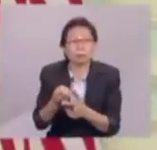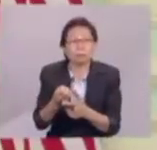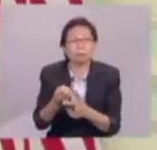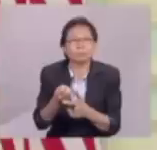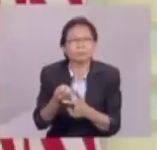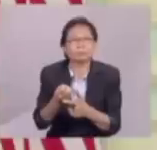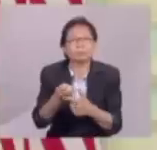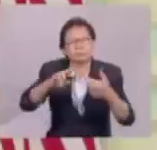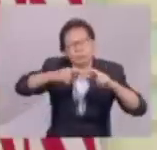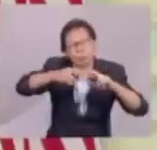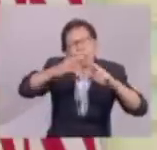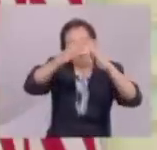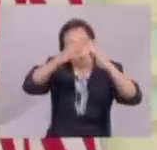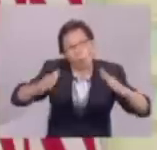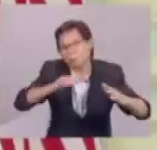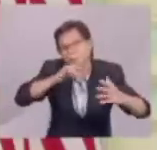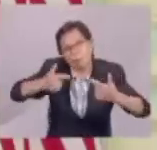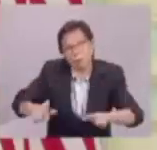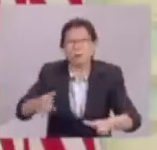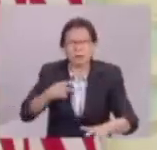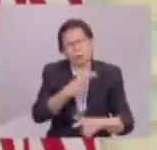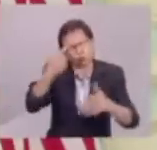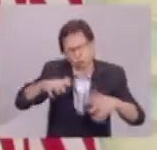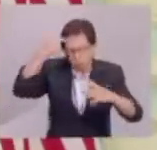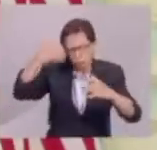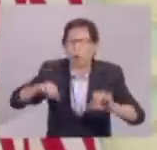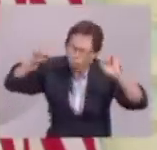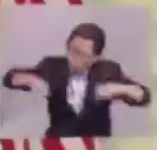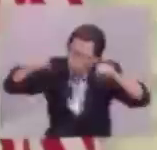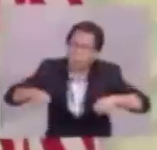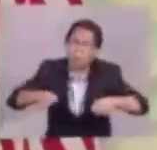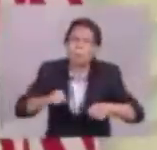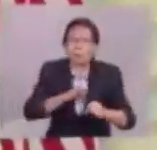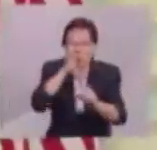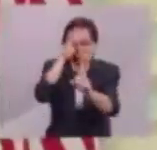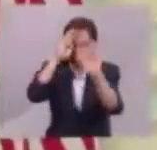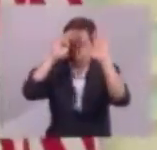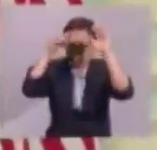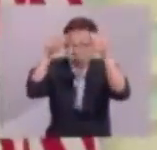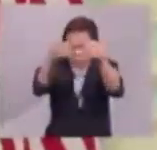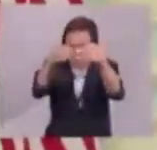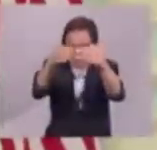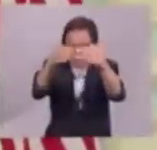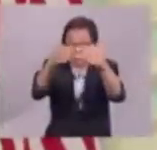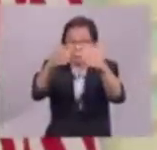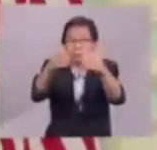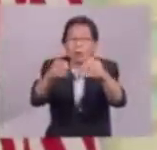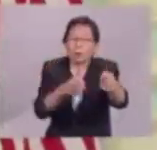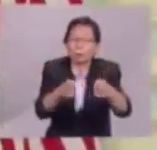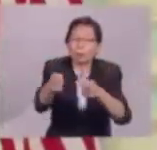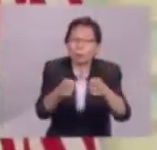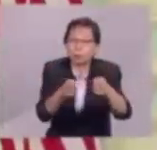pengubahsuaian, renovation dan sebagainya. Sedangkan kita dah putuskan boleh. Jadi saya nak tekankan sini bahawa kepada pengurus